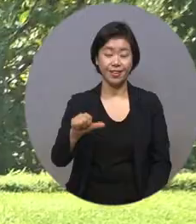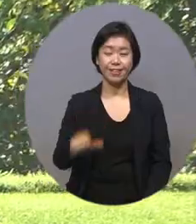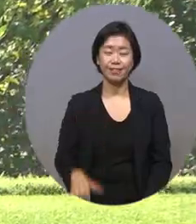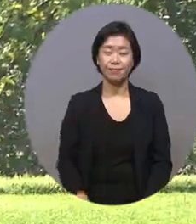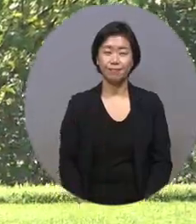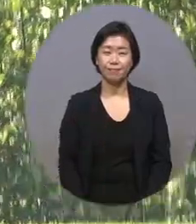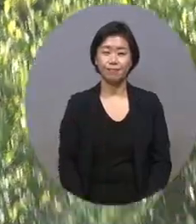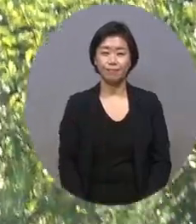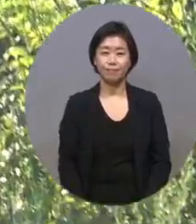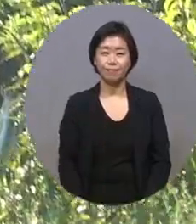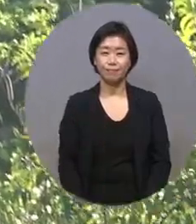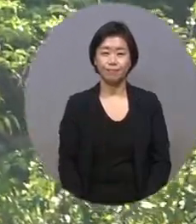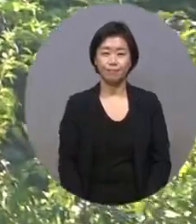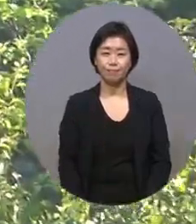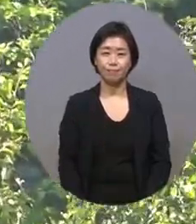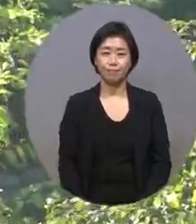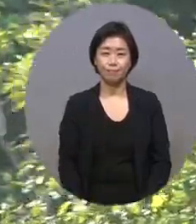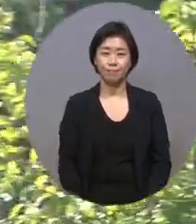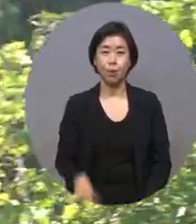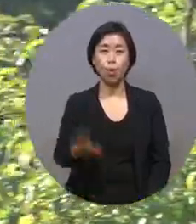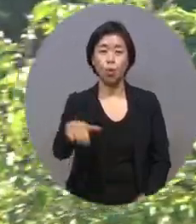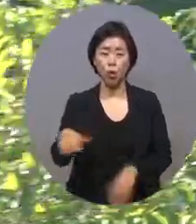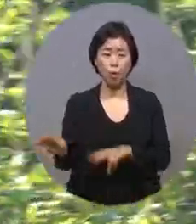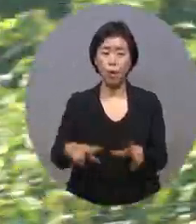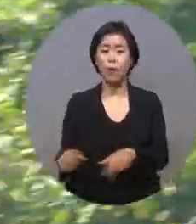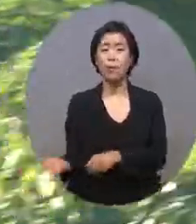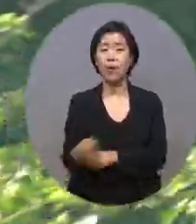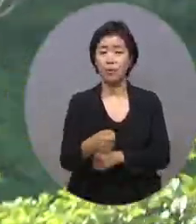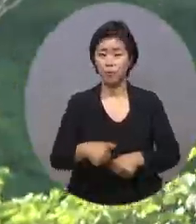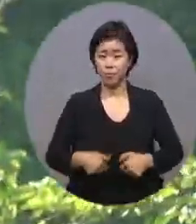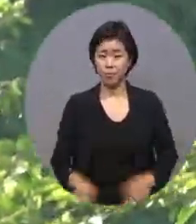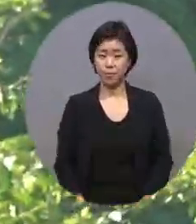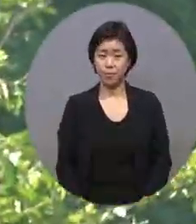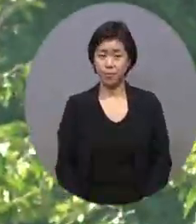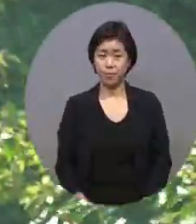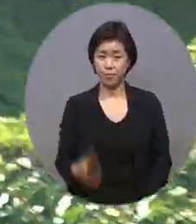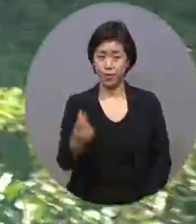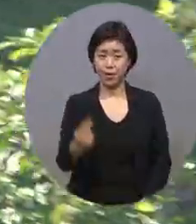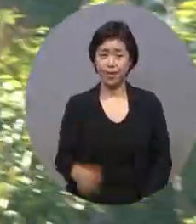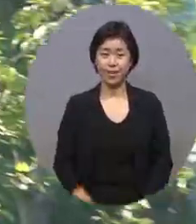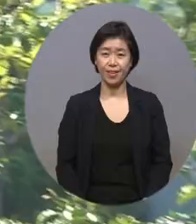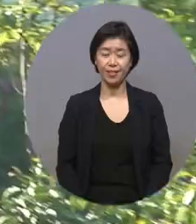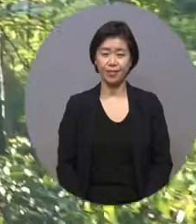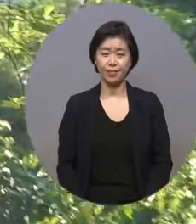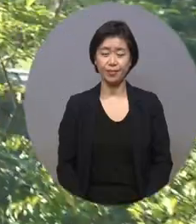둘 셋 넷 다섯 네. 바로 하네. 바로 잘하셨습니다. 바로 하네.